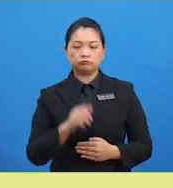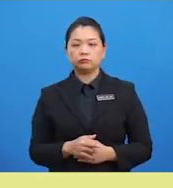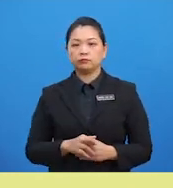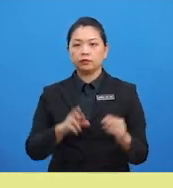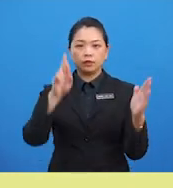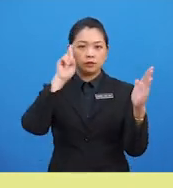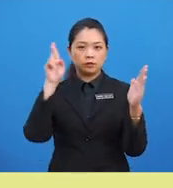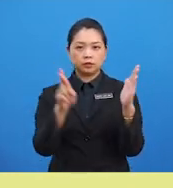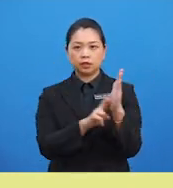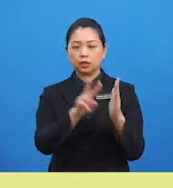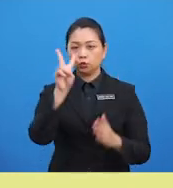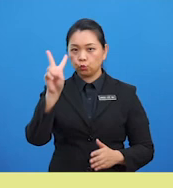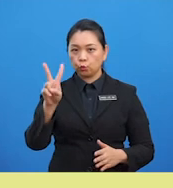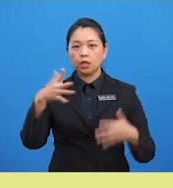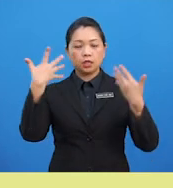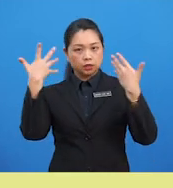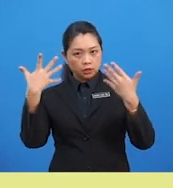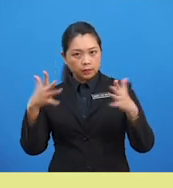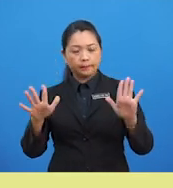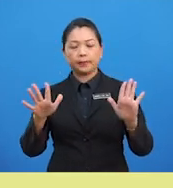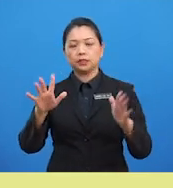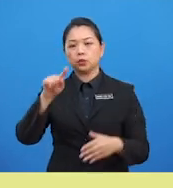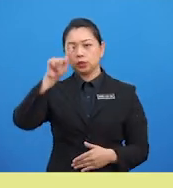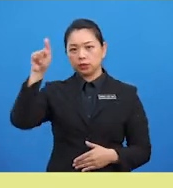Rajah 2 selepas rotate.